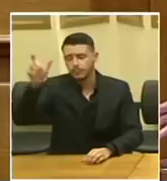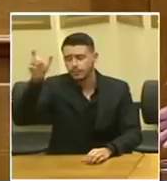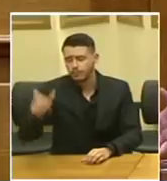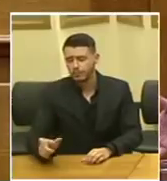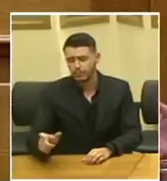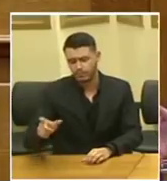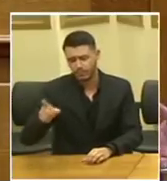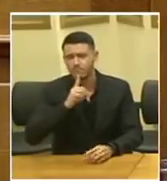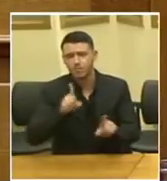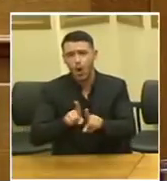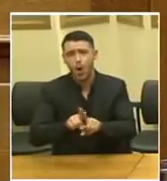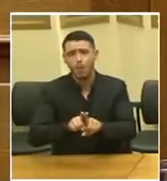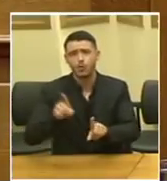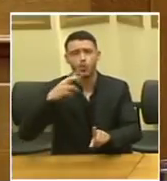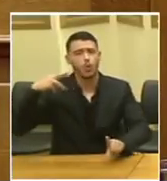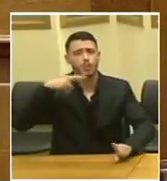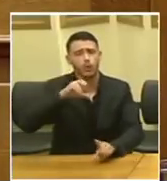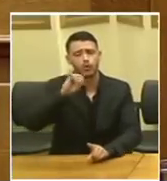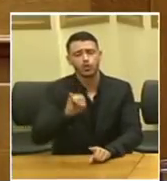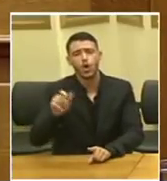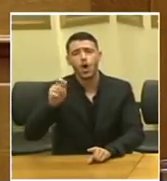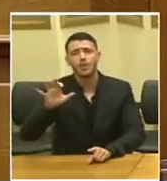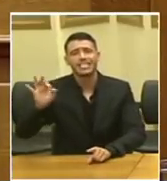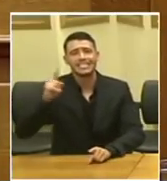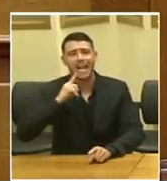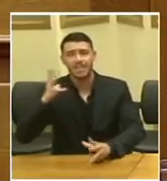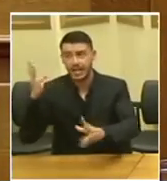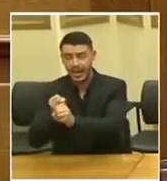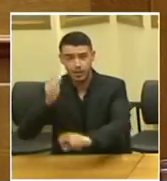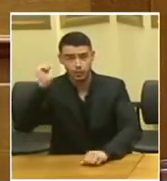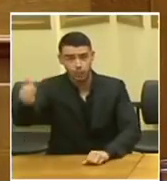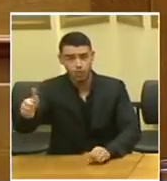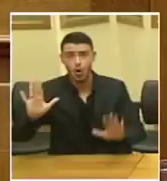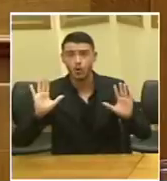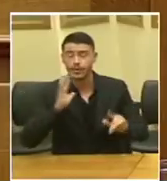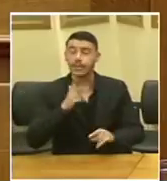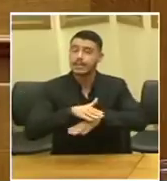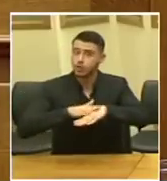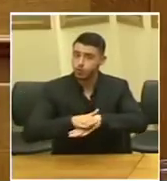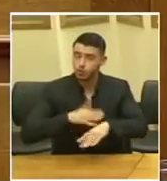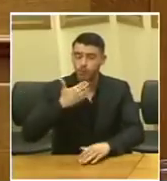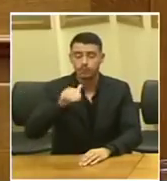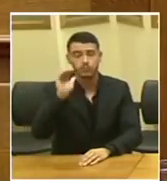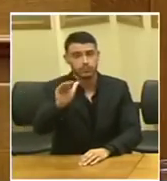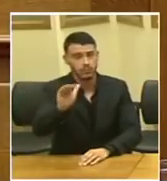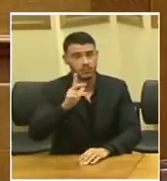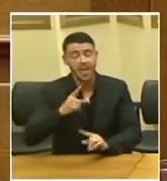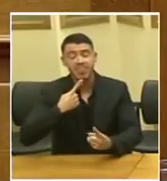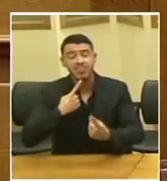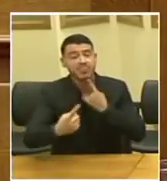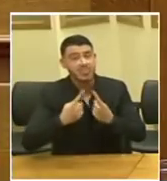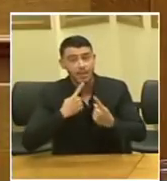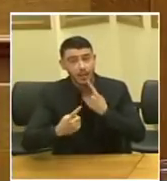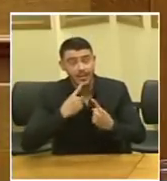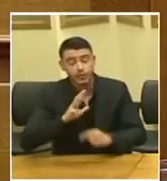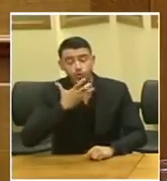Μητσοτάκη. Και ρωτάω, έχετε κάνει ποτέ σοβαρές διαπραγματεύσεις ή ασχεί αυτό που είπε ο αντιπρόεδρός